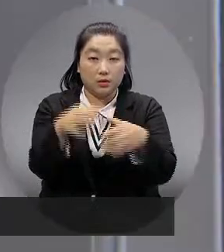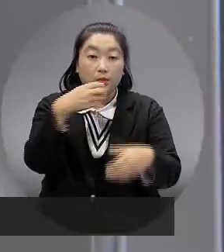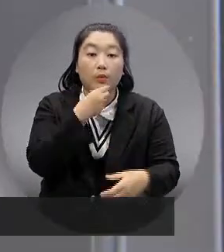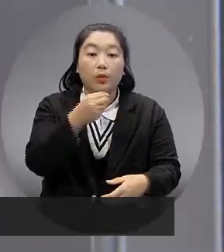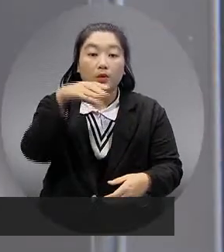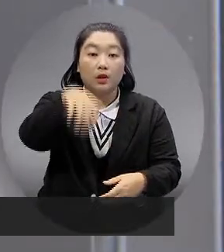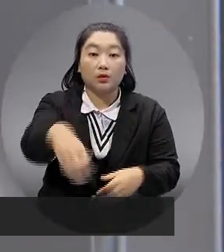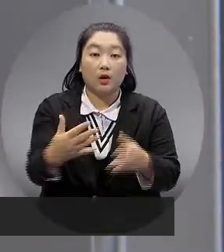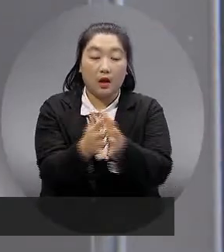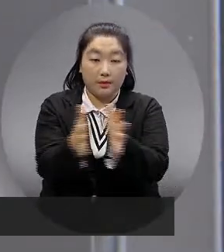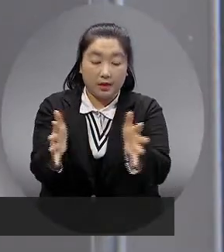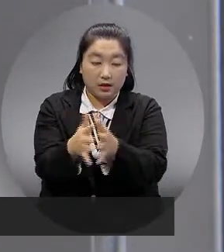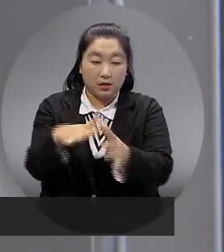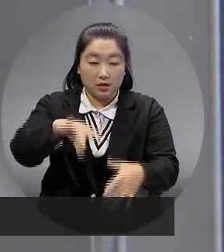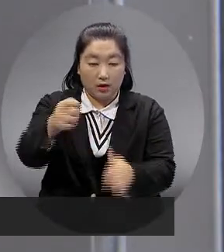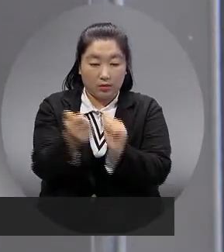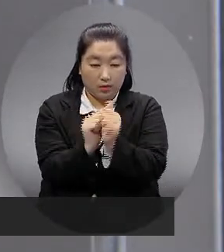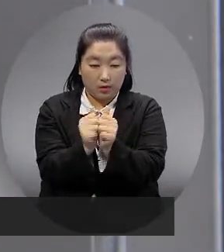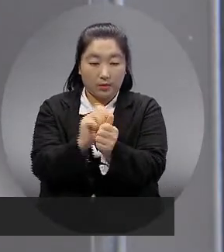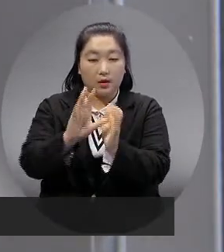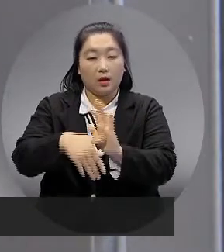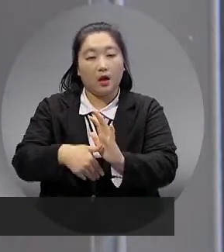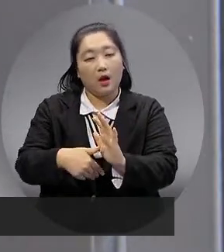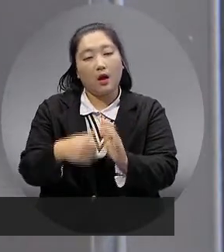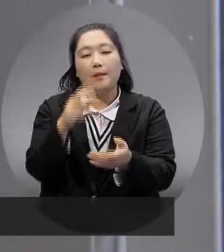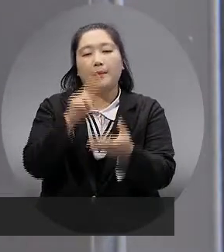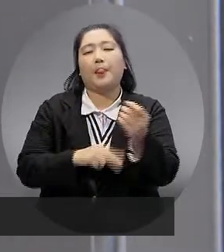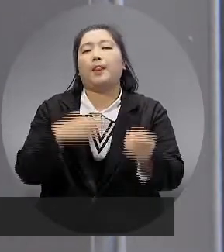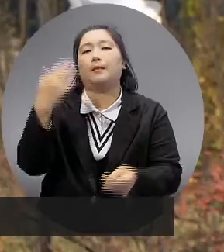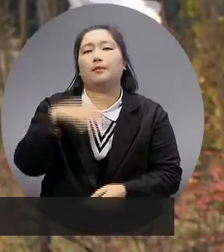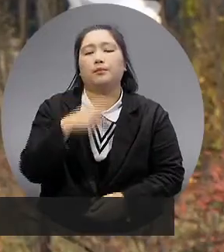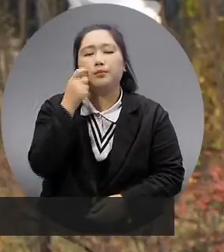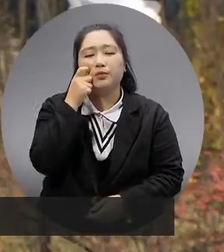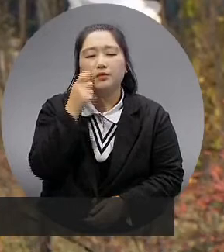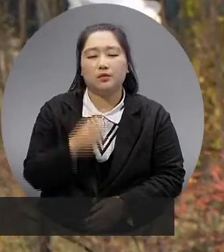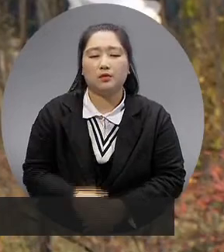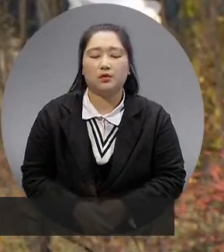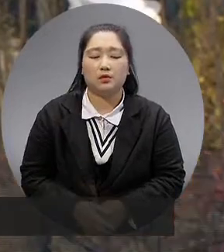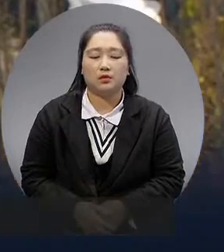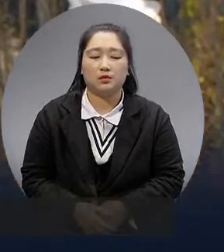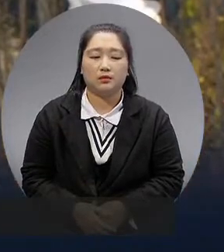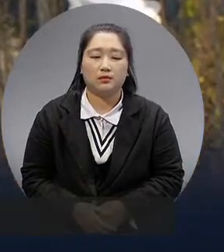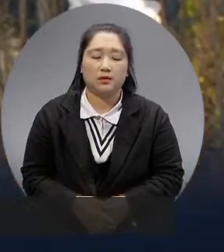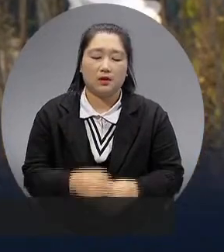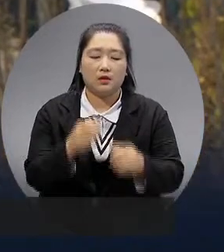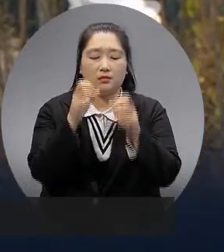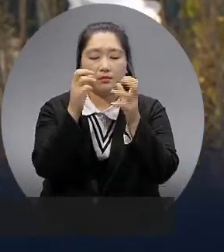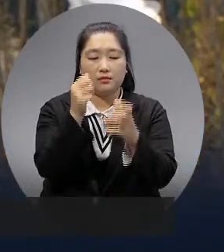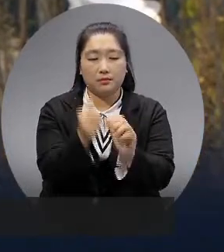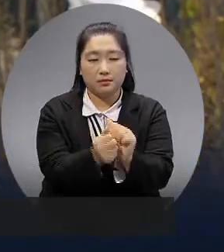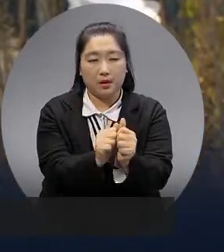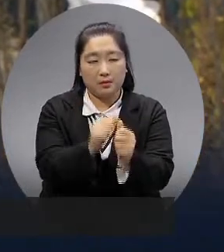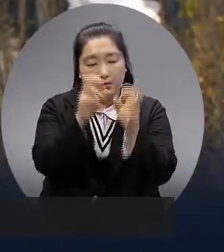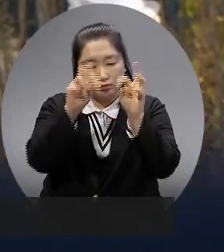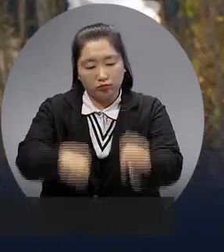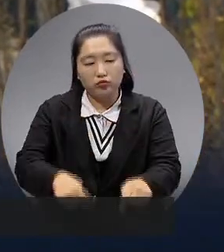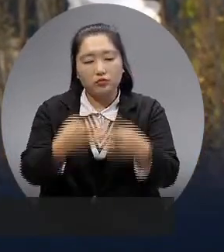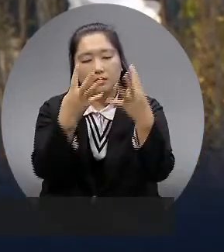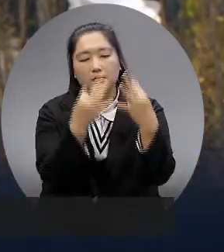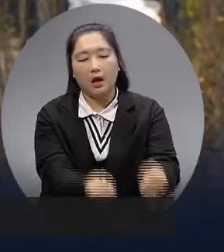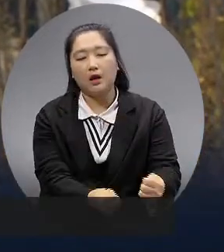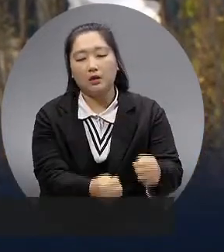역시 첫 경매에선 새 주인을 찾지 못했습니다. 유찰될 것 같고 이제 아파트 결과를 보면은